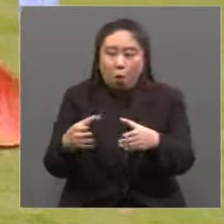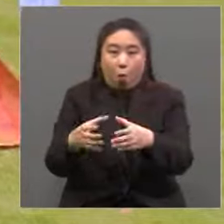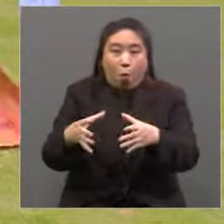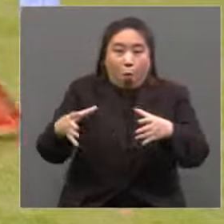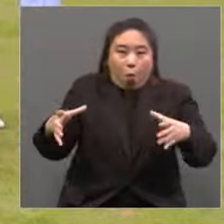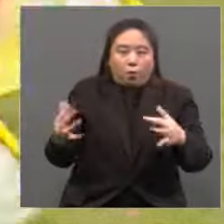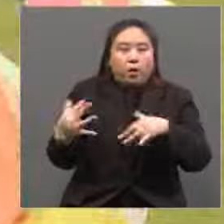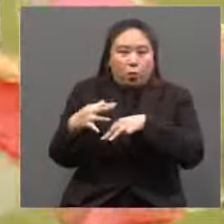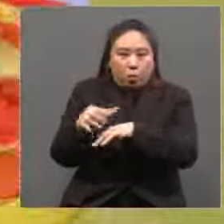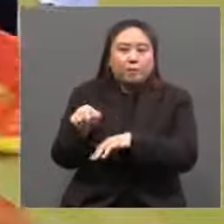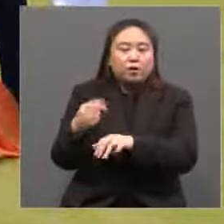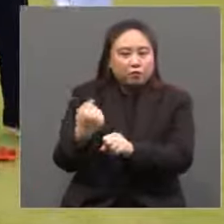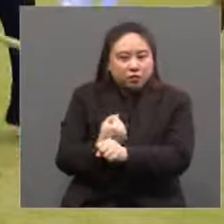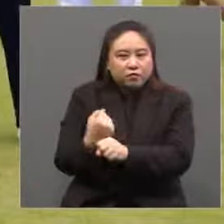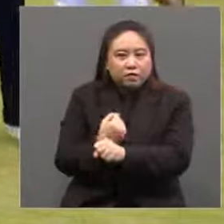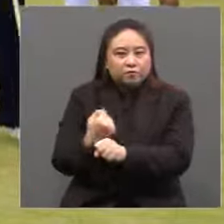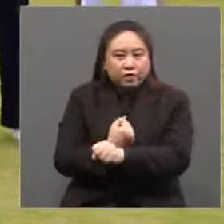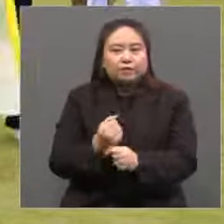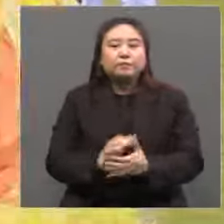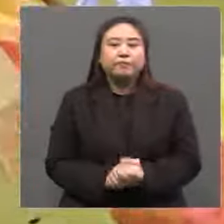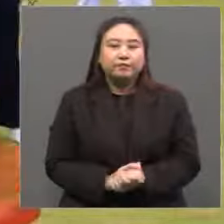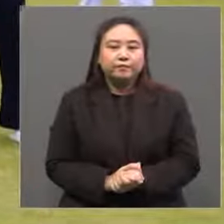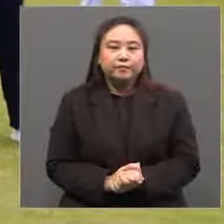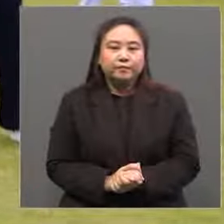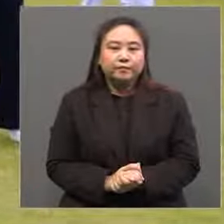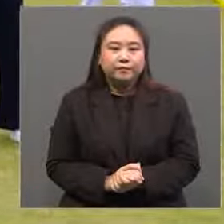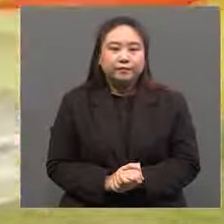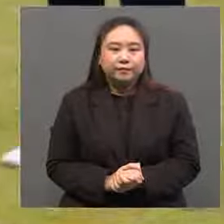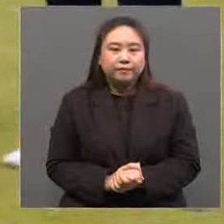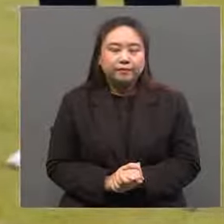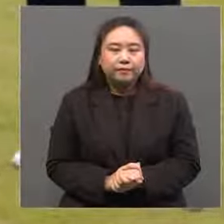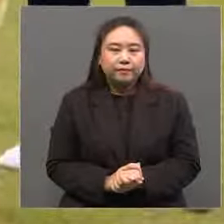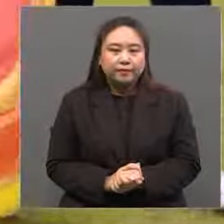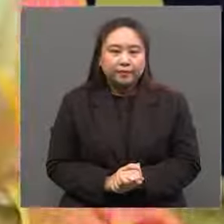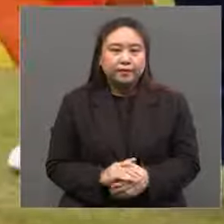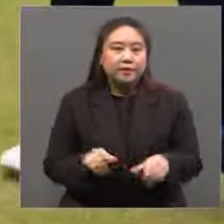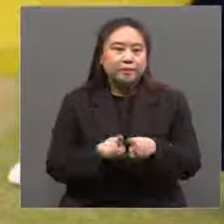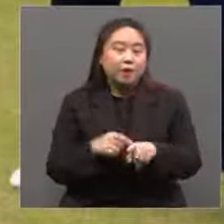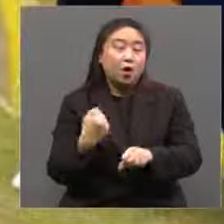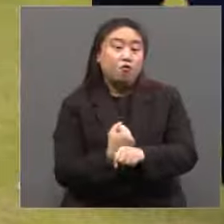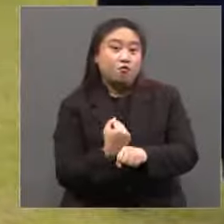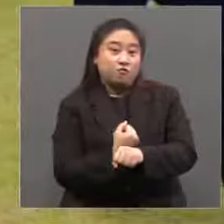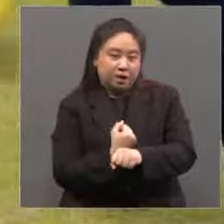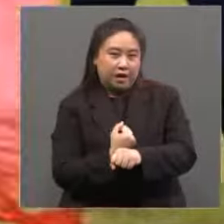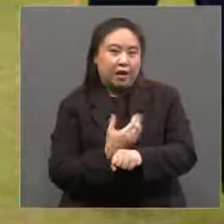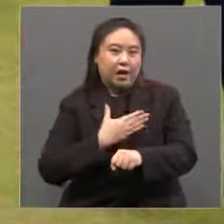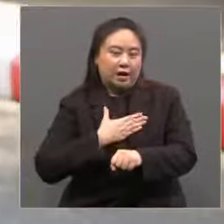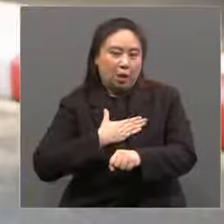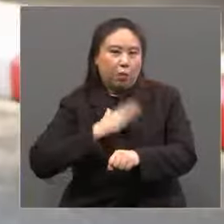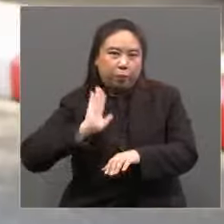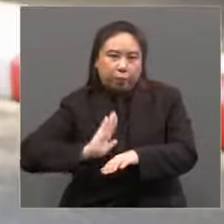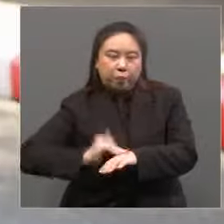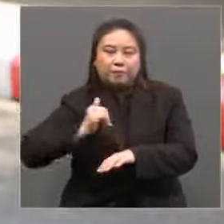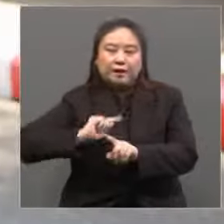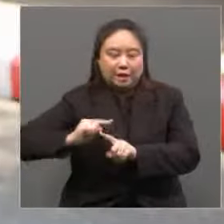ช่ค่ะอาจจะแบบเขาเรียกว่าได้ฝึกความสามารถต่างๆให้แบบเราได้รู้แบบจุด